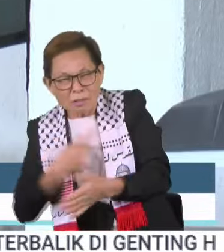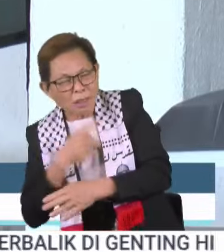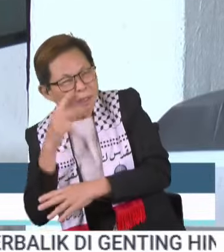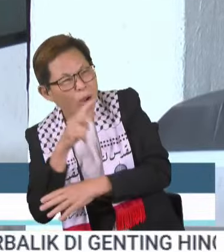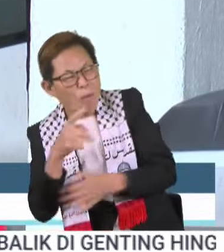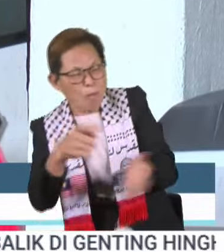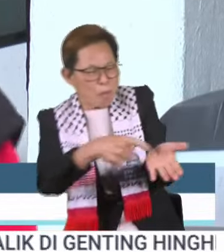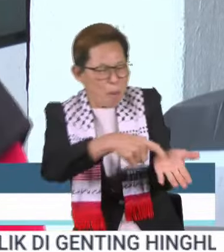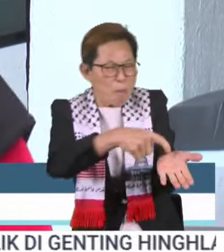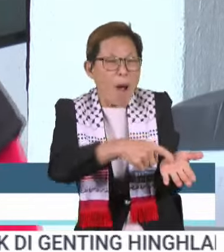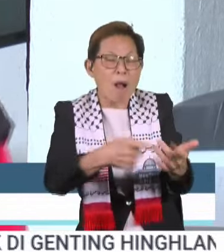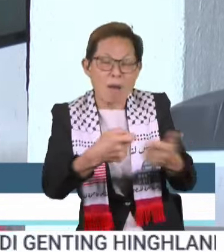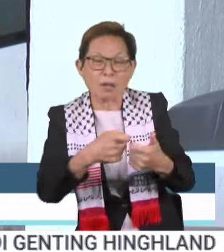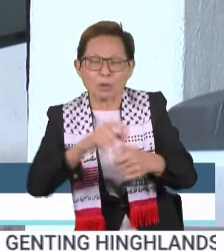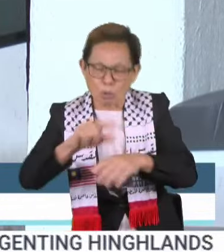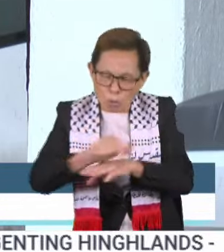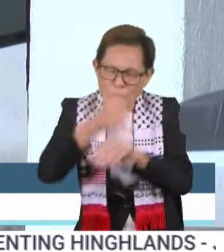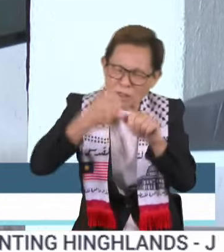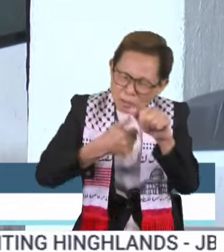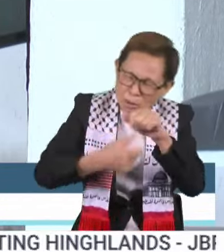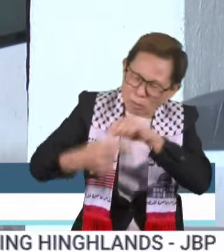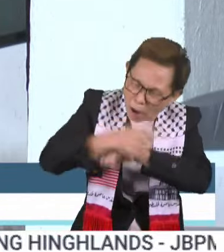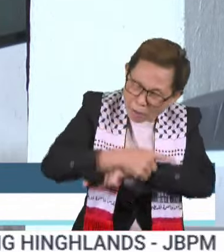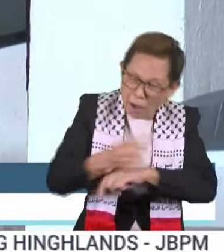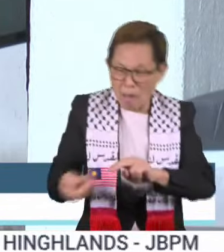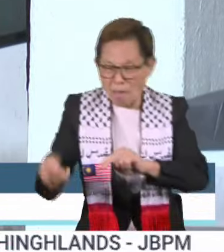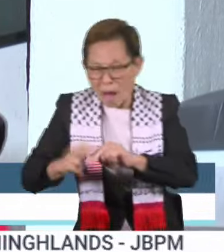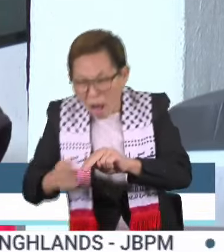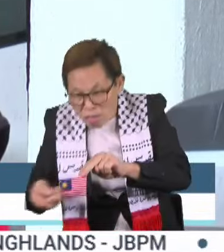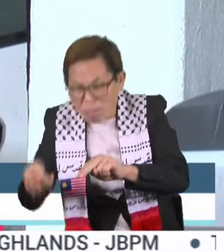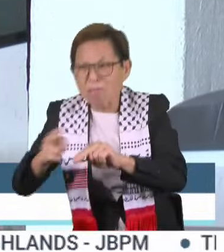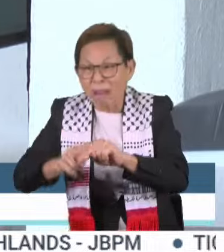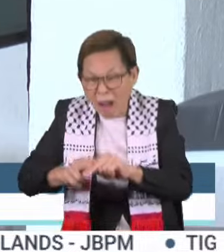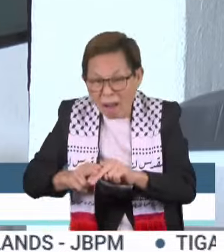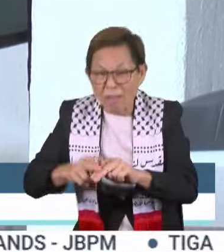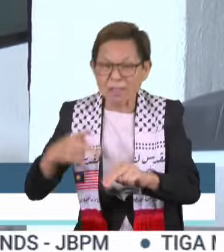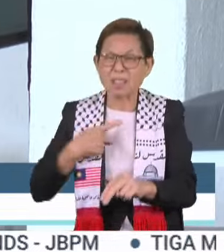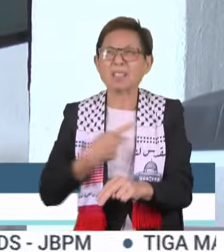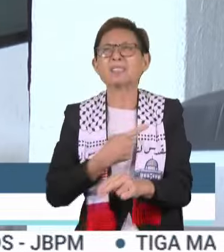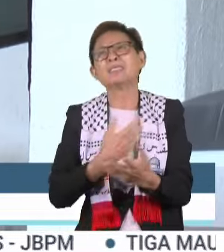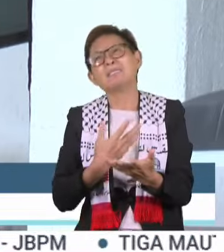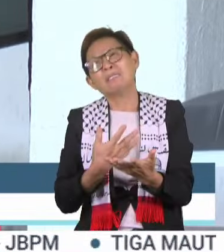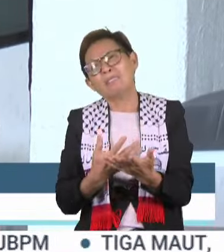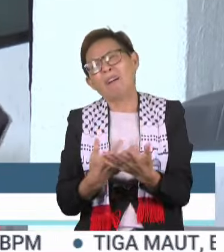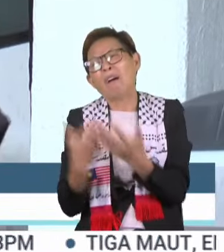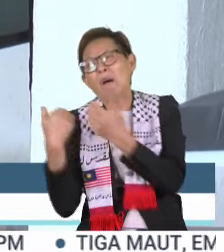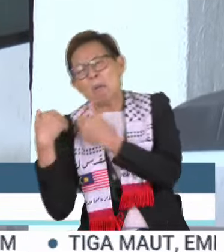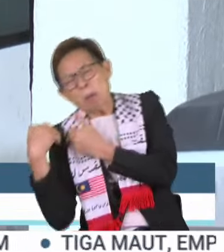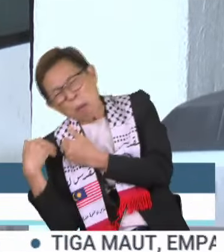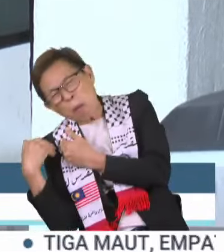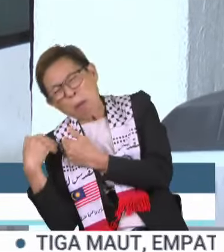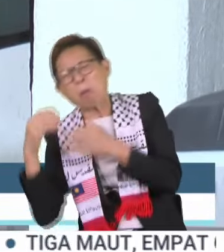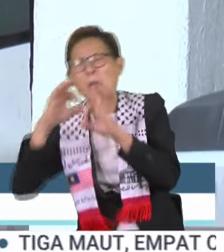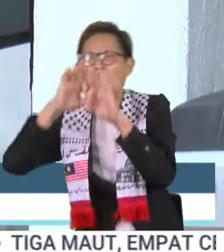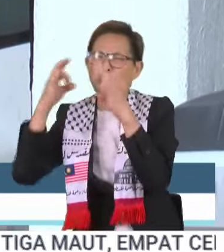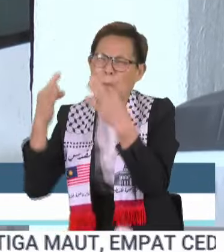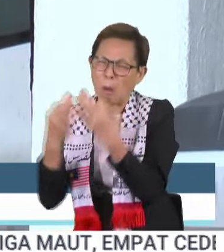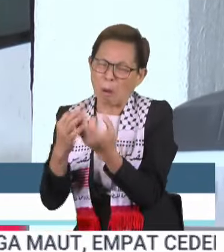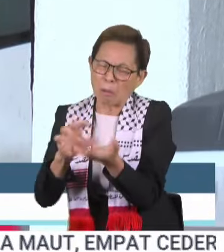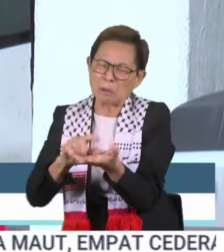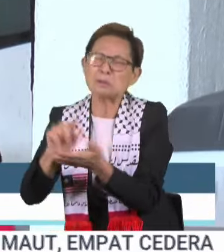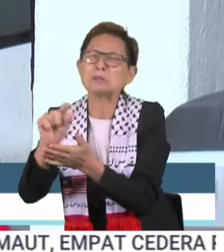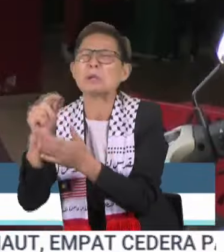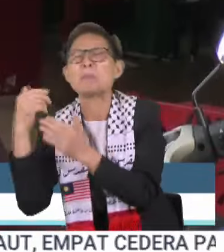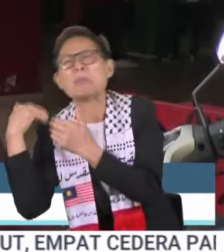ambil elektrik kan kita guna harian. Jadi kalau dah naik tu makin lama, jadi kita bagi beban bagi keluarga yang